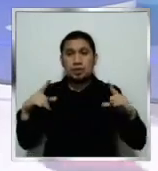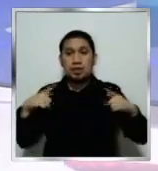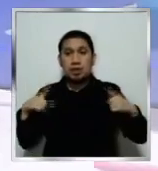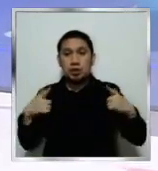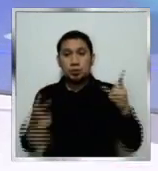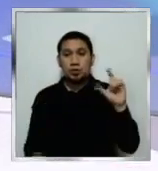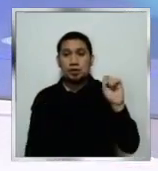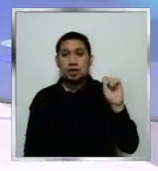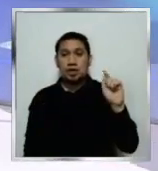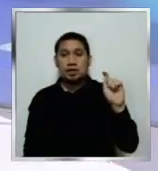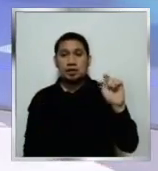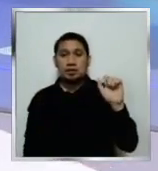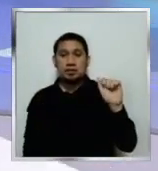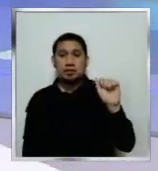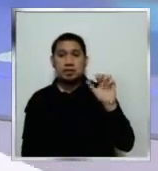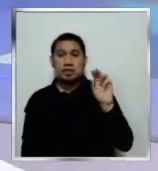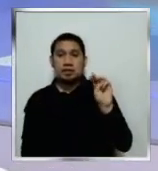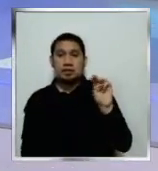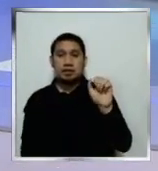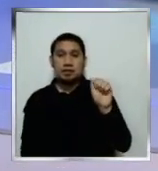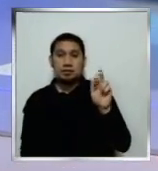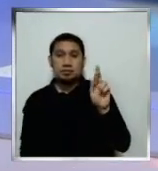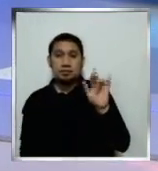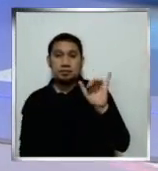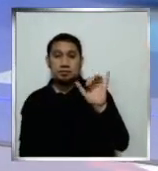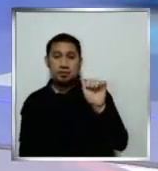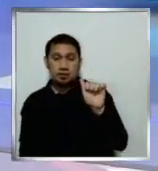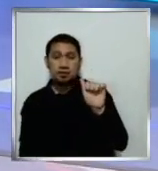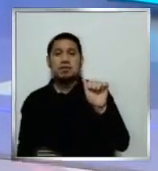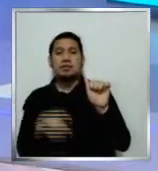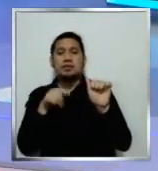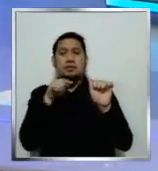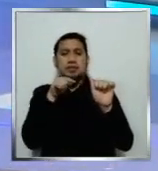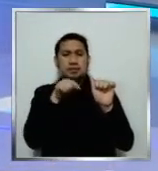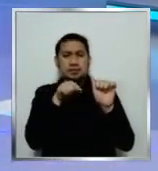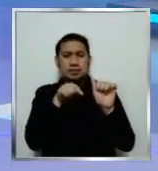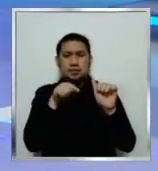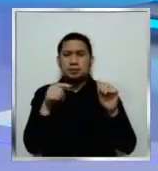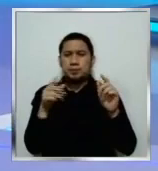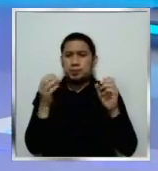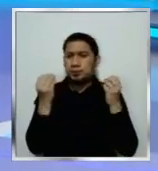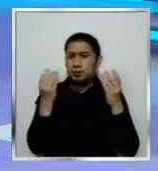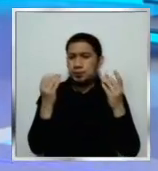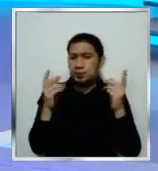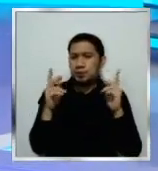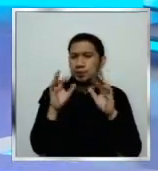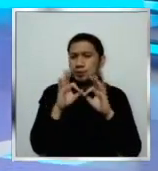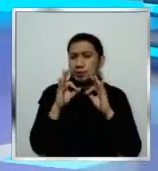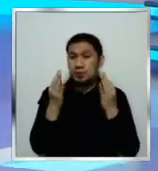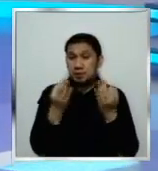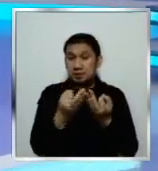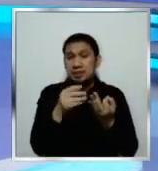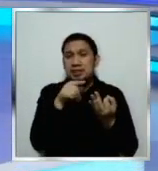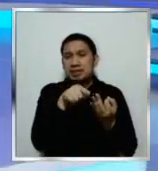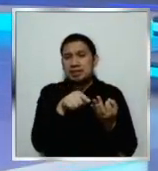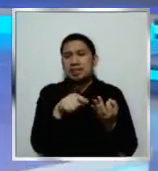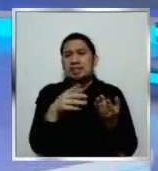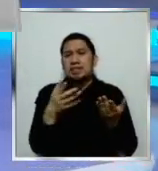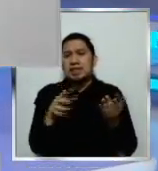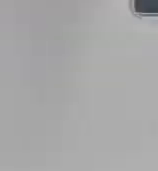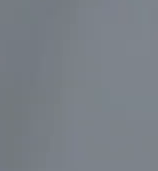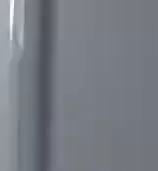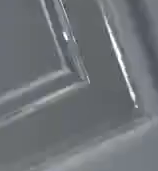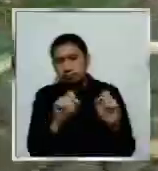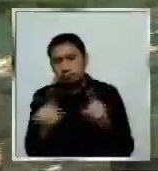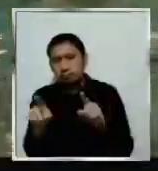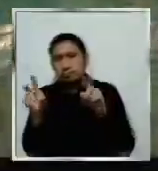ang kabuhayan dahil sa lockdown. Kabilang sa kanila ang pamilyang umaasa sa pagtatanim at pangangalakal ng gulay.